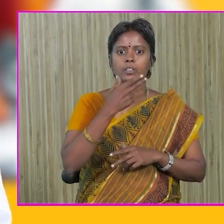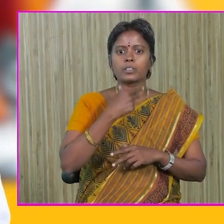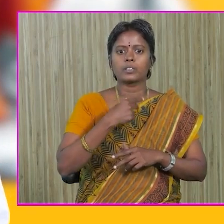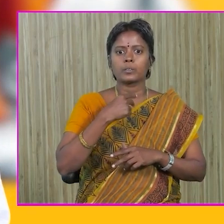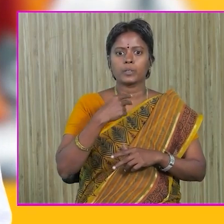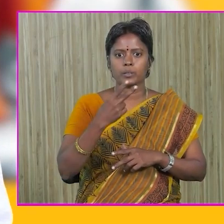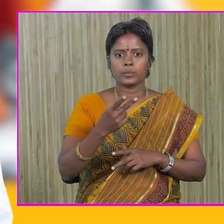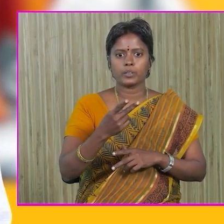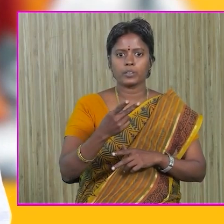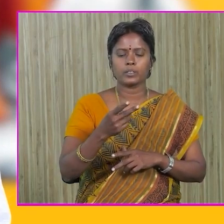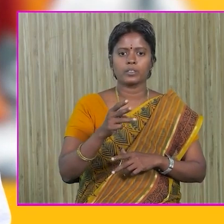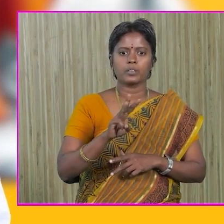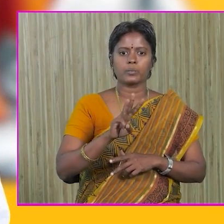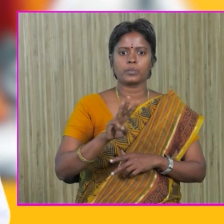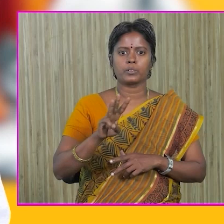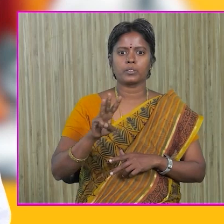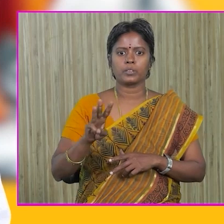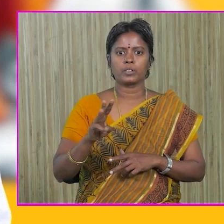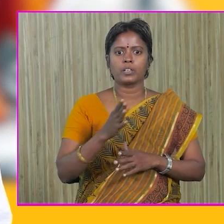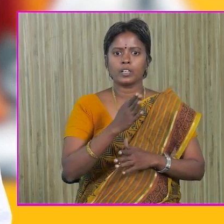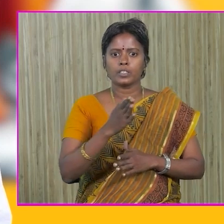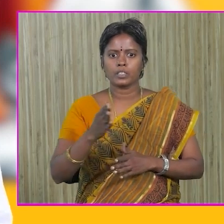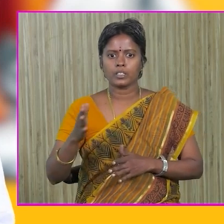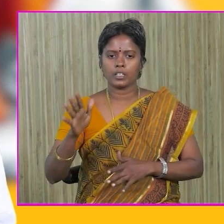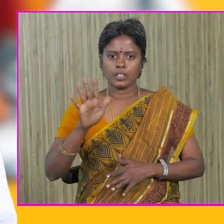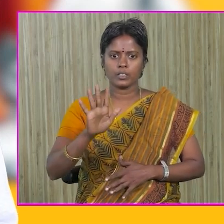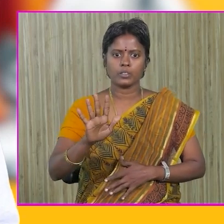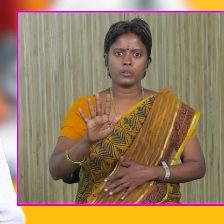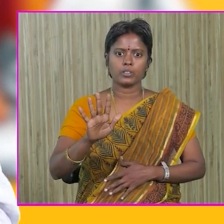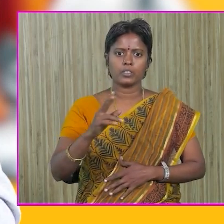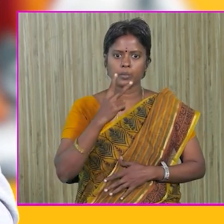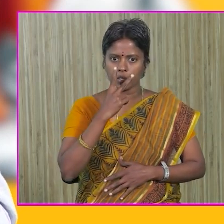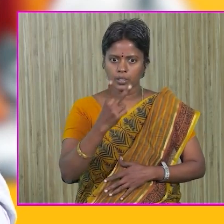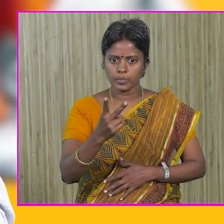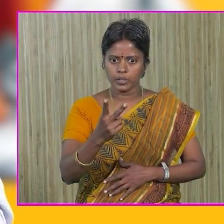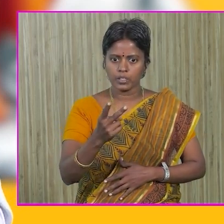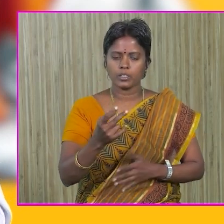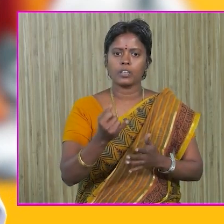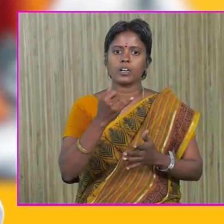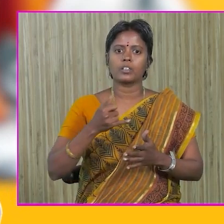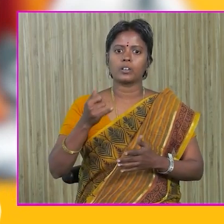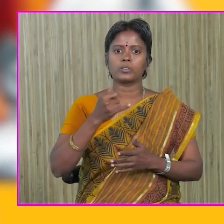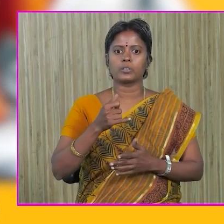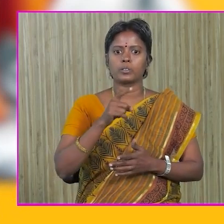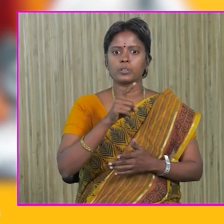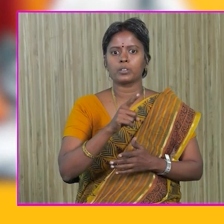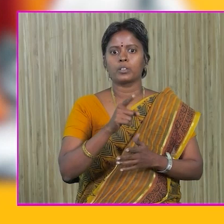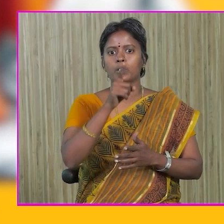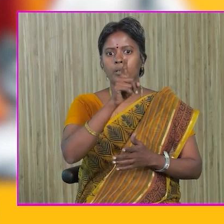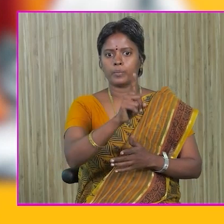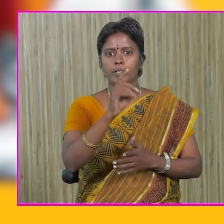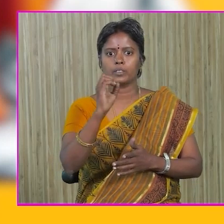பாடப்பகுதியில் மூன்று அதிகாரங்களிலிருந்து ஐந்து குறள்கள் பார்க்க போகிறோம். ஆறாவது குறள் முதல் பத்தாவது திருக்குறள்